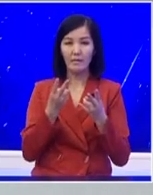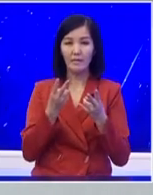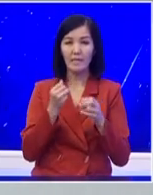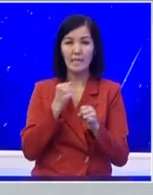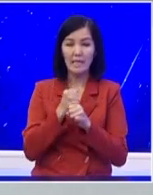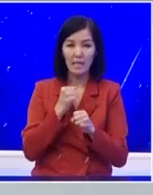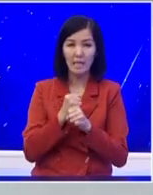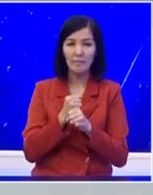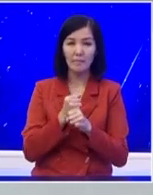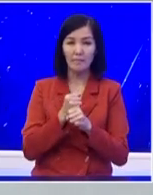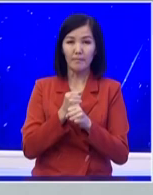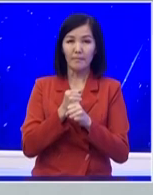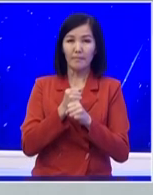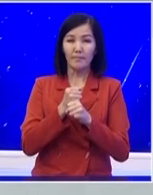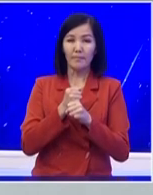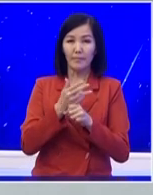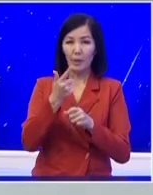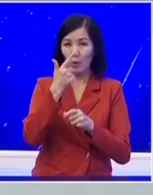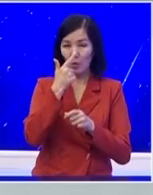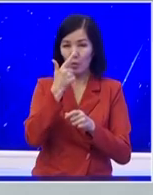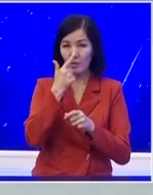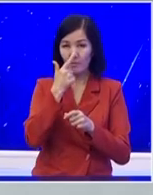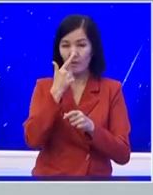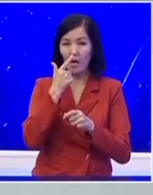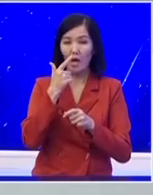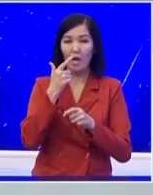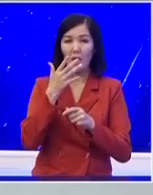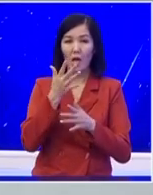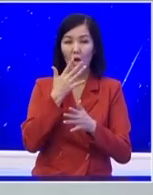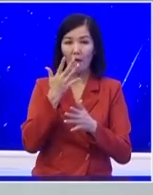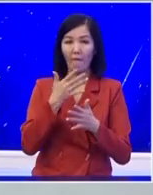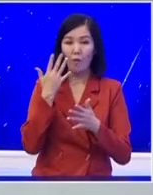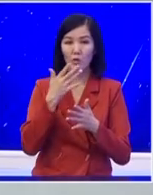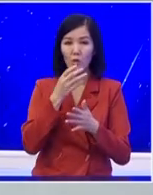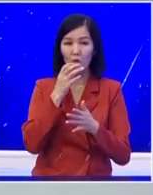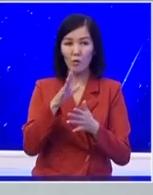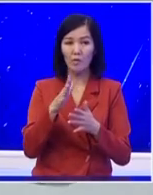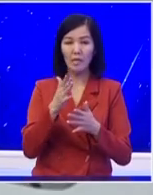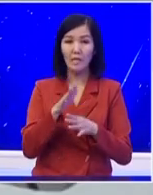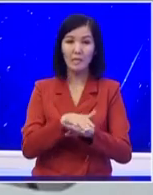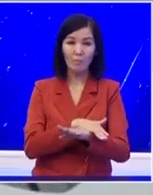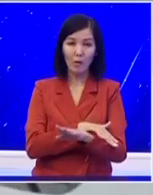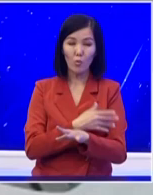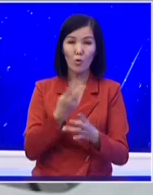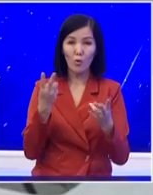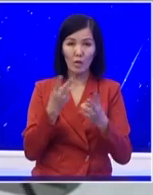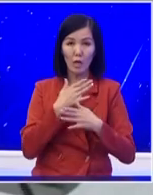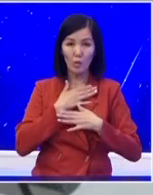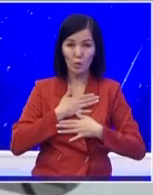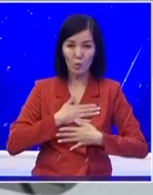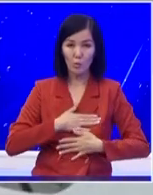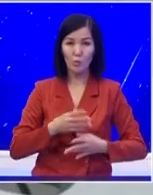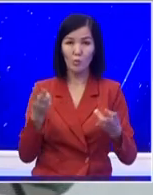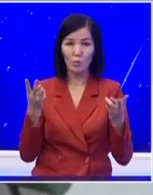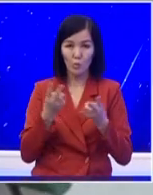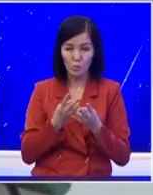Делаем вдох носом, выдох ртом. Делается это все не спеша, делается это в